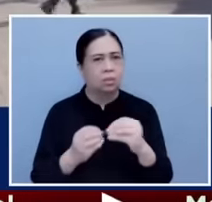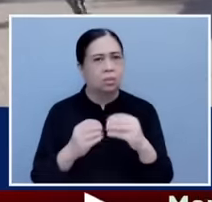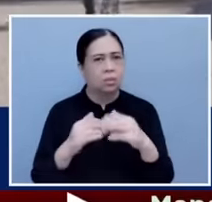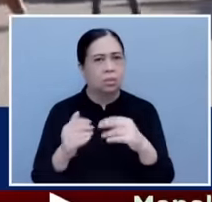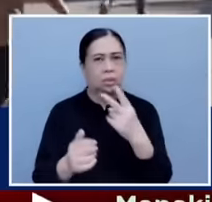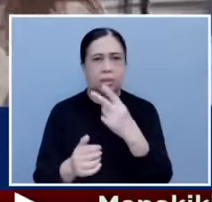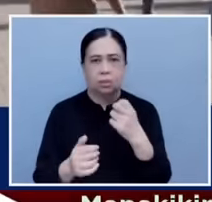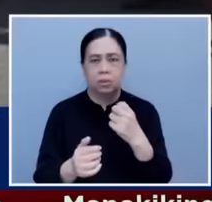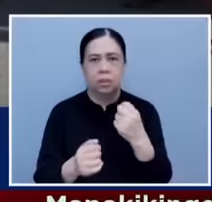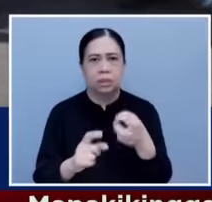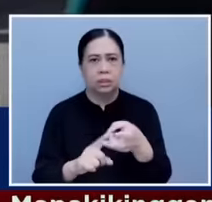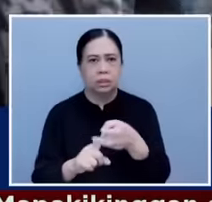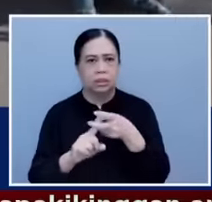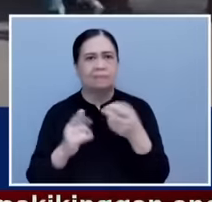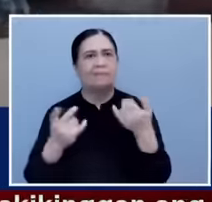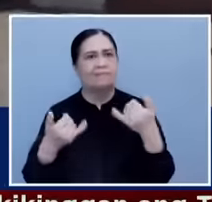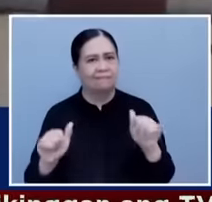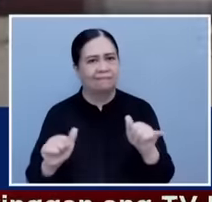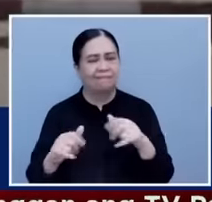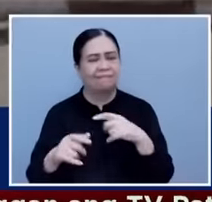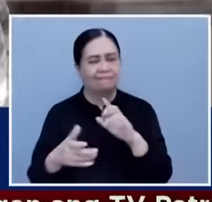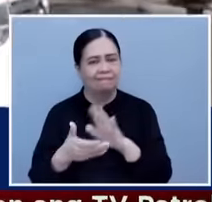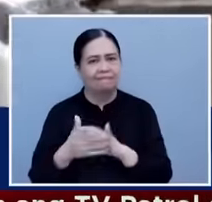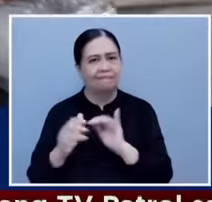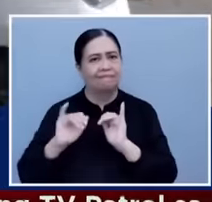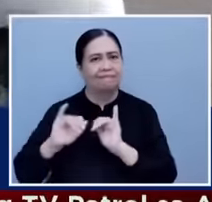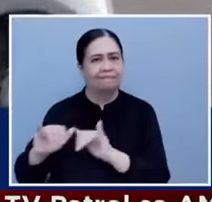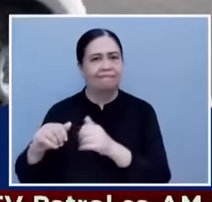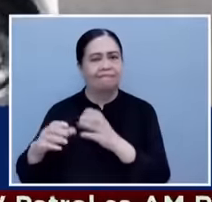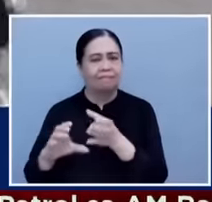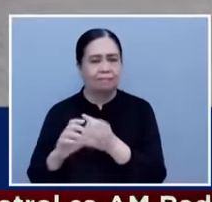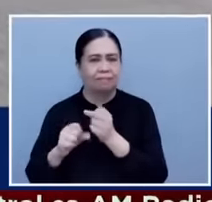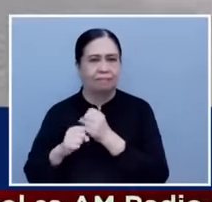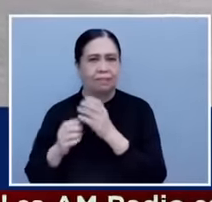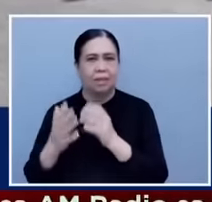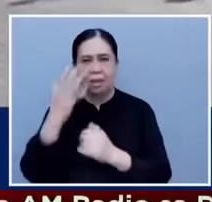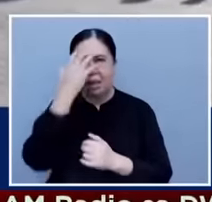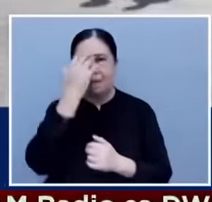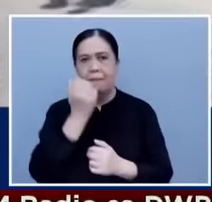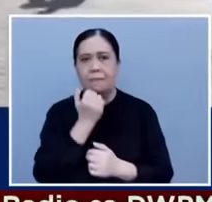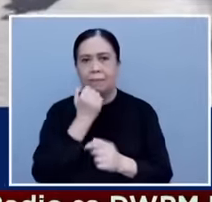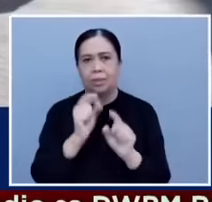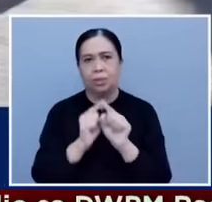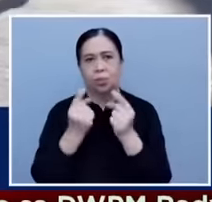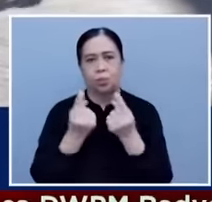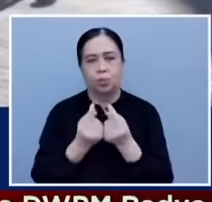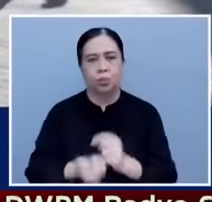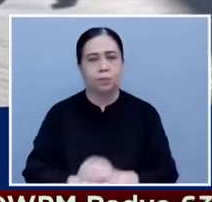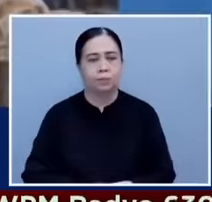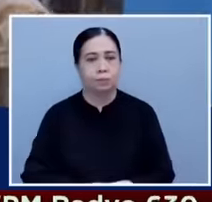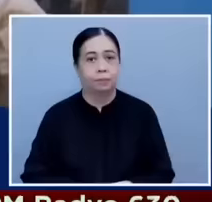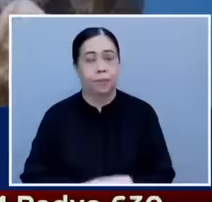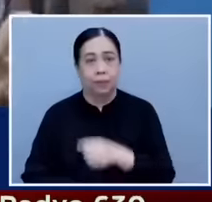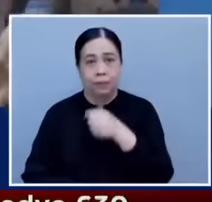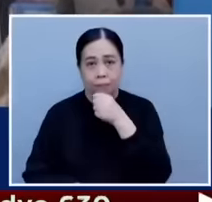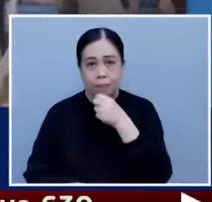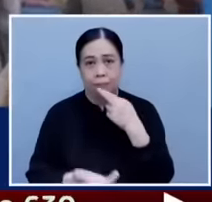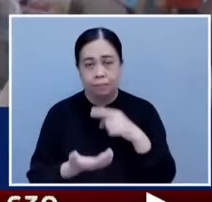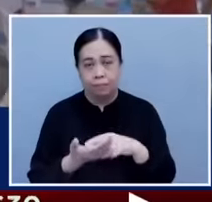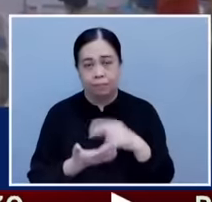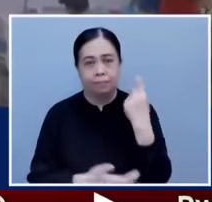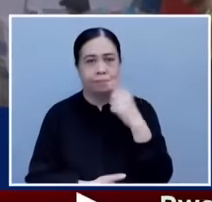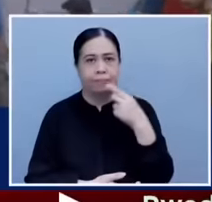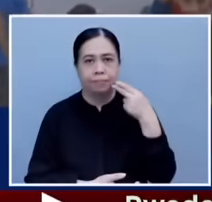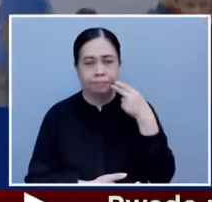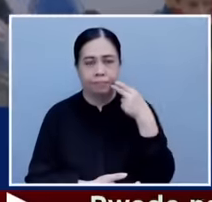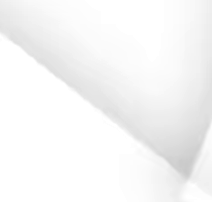200 hostages pa ang pinaniniwalaang hawak ng Hamas Group. Zen Hernandez,